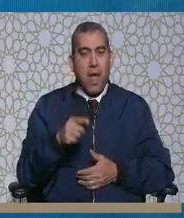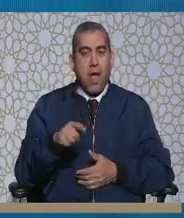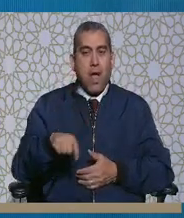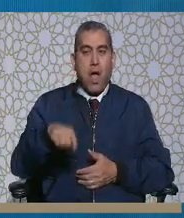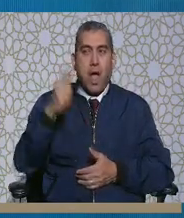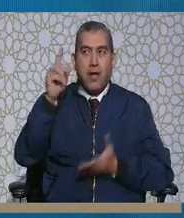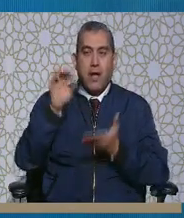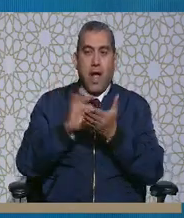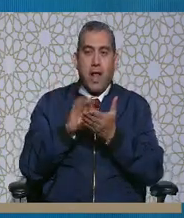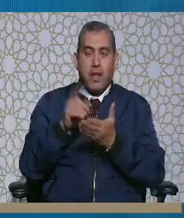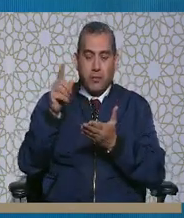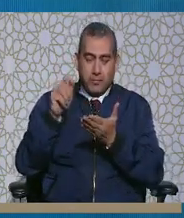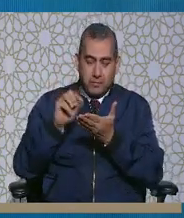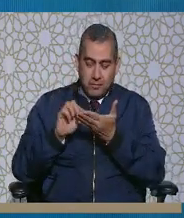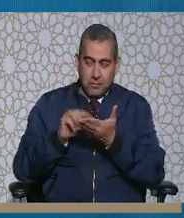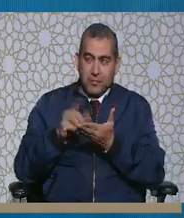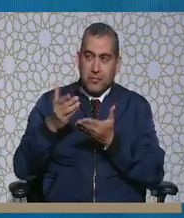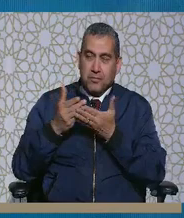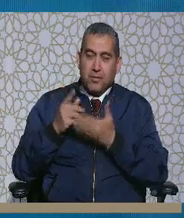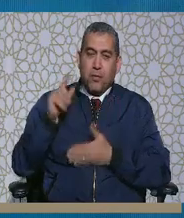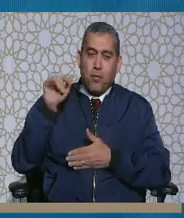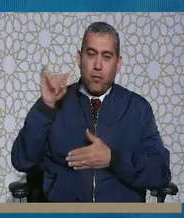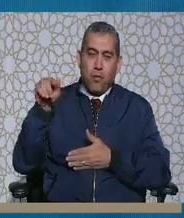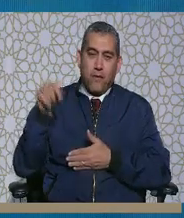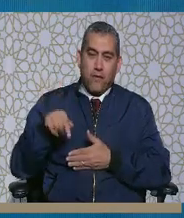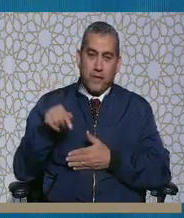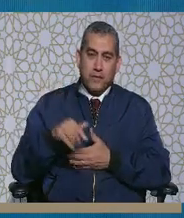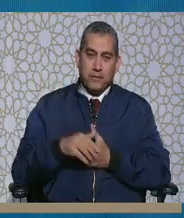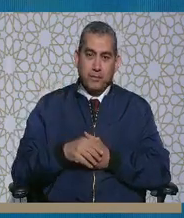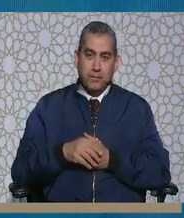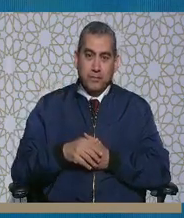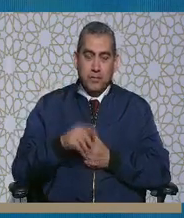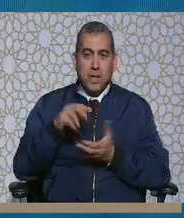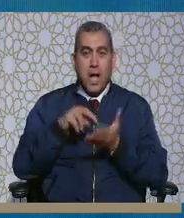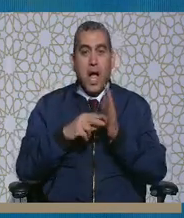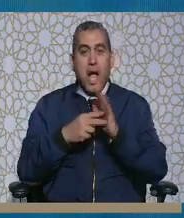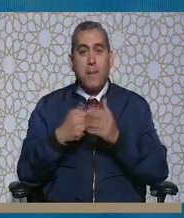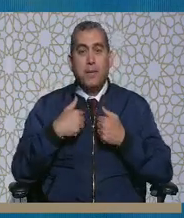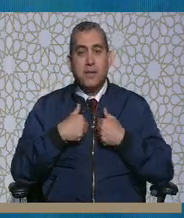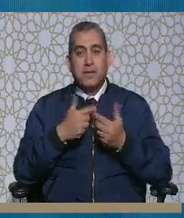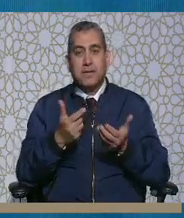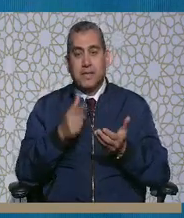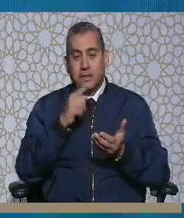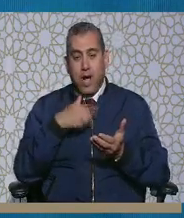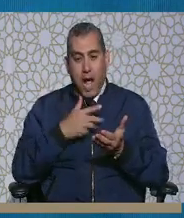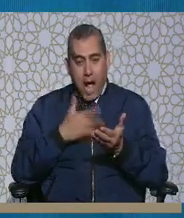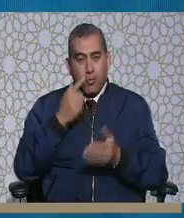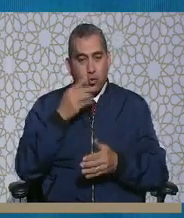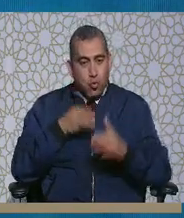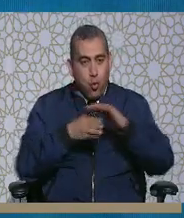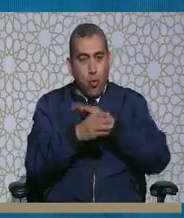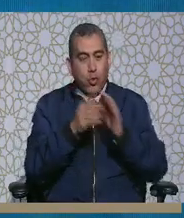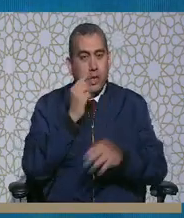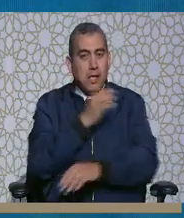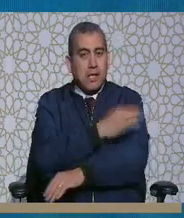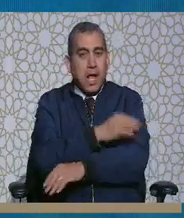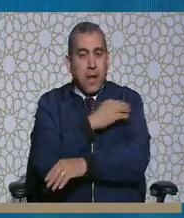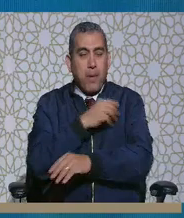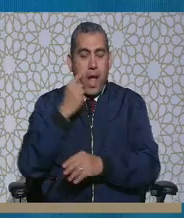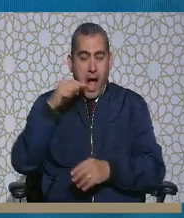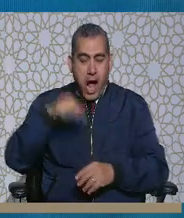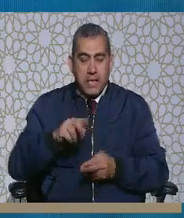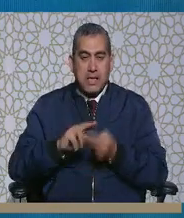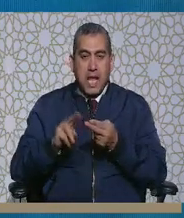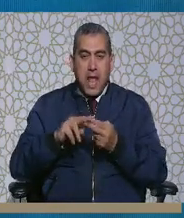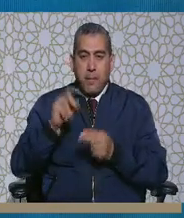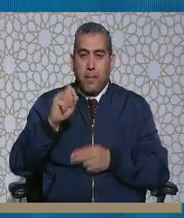اللي ربنا اجراه عليه طب نعمل ايه بقى ازاي نخد تجربه العيش بسلام التفويض